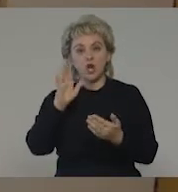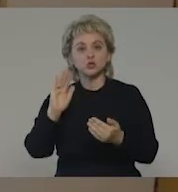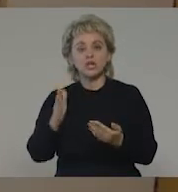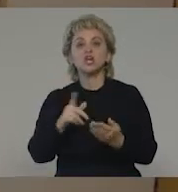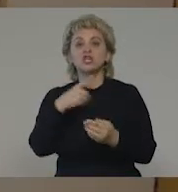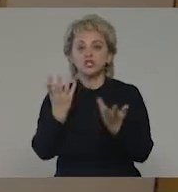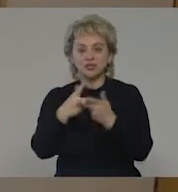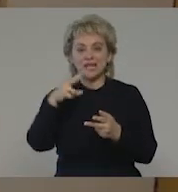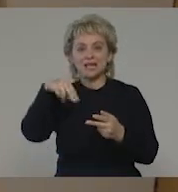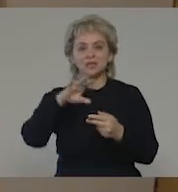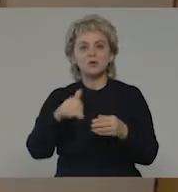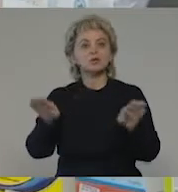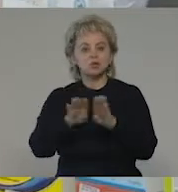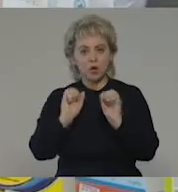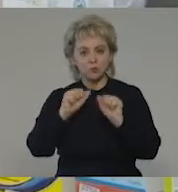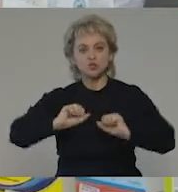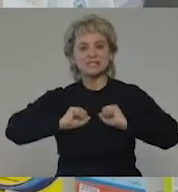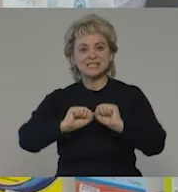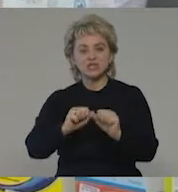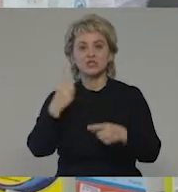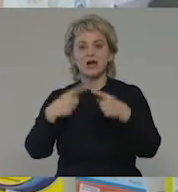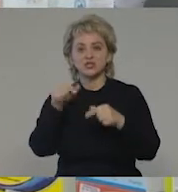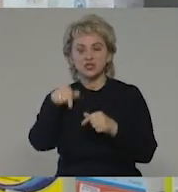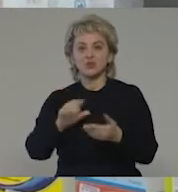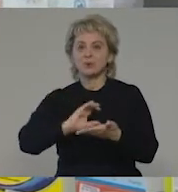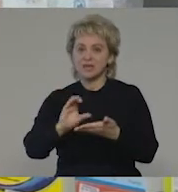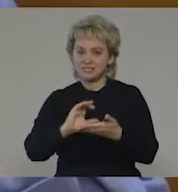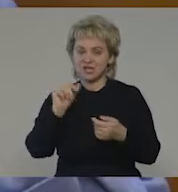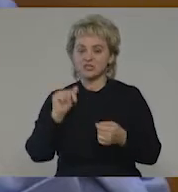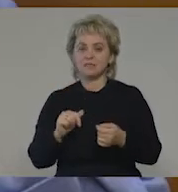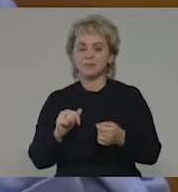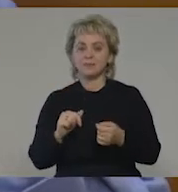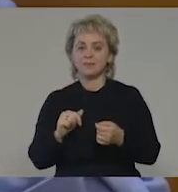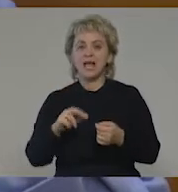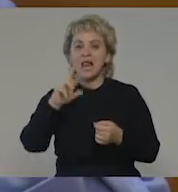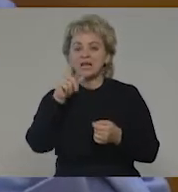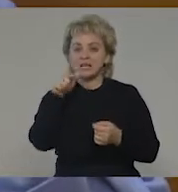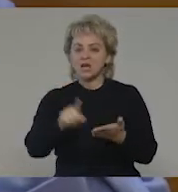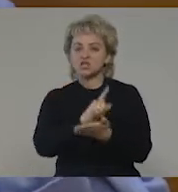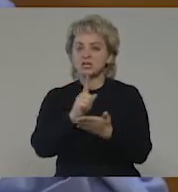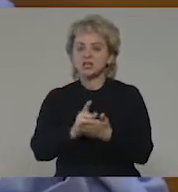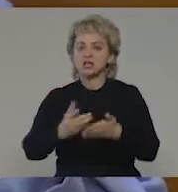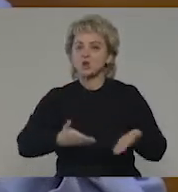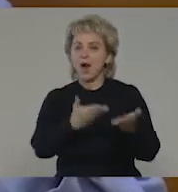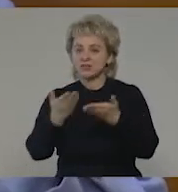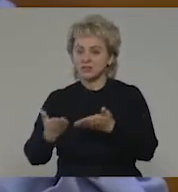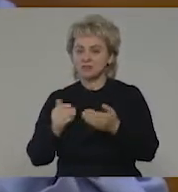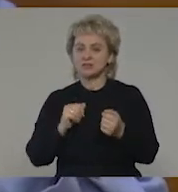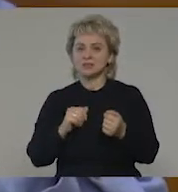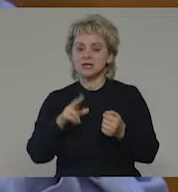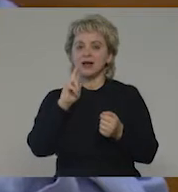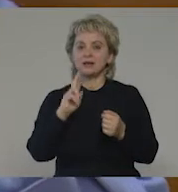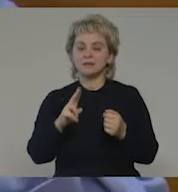считают в ЛДПР. И только так можно будет защитить отечественных производителей. Лекарство должно относиться